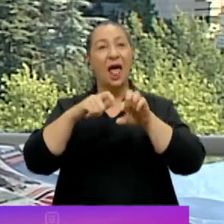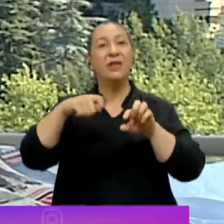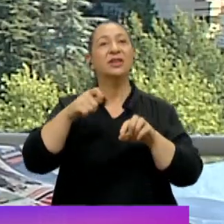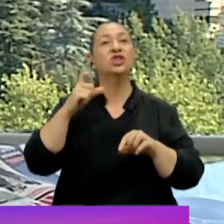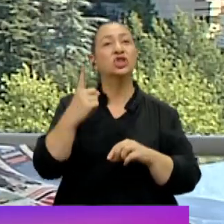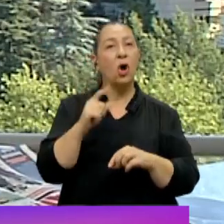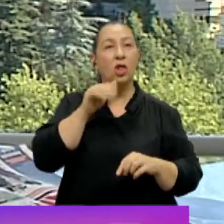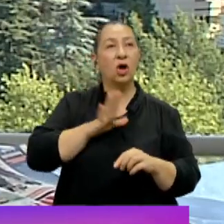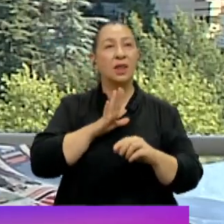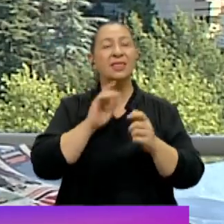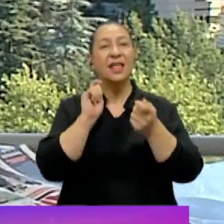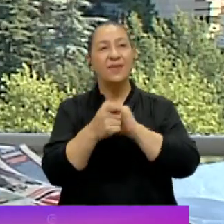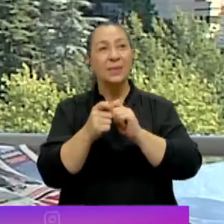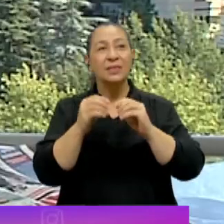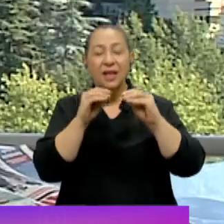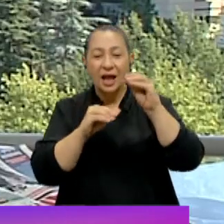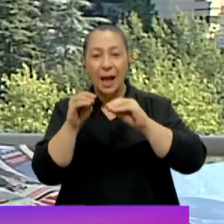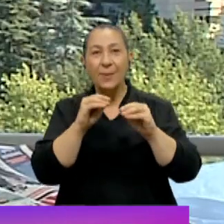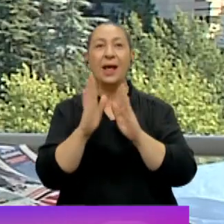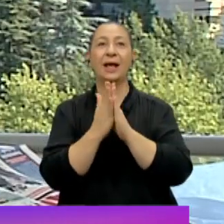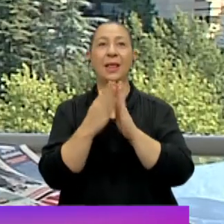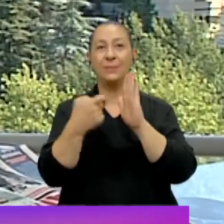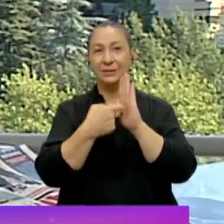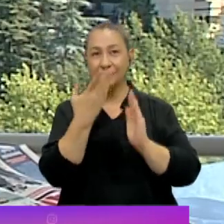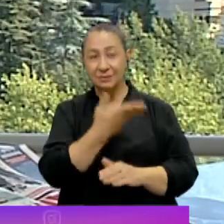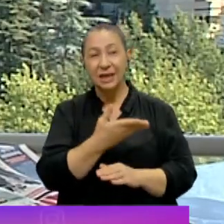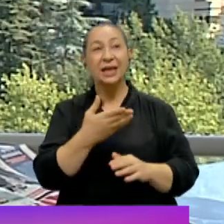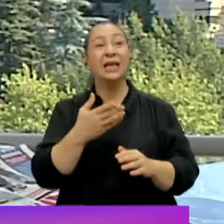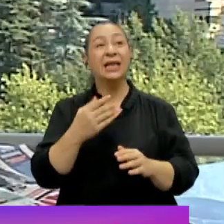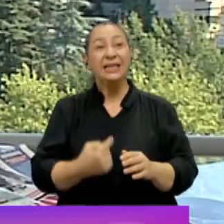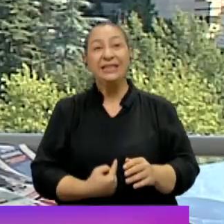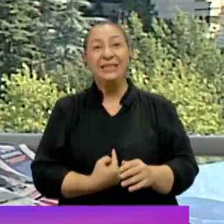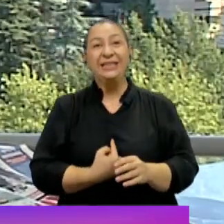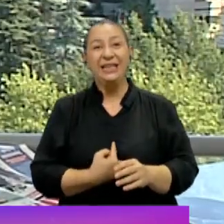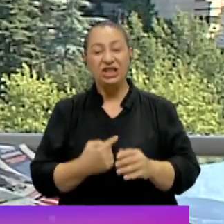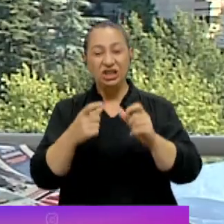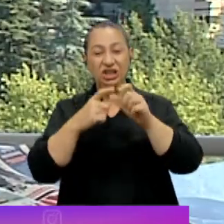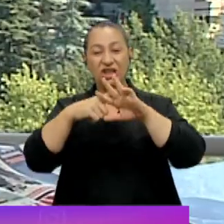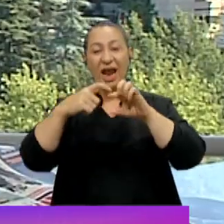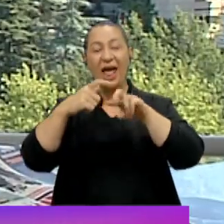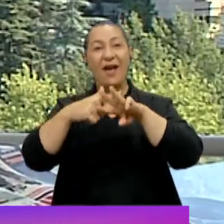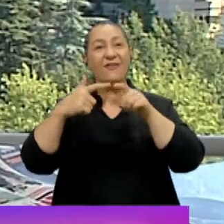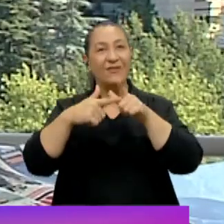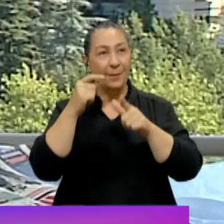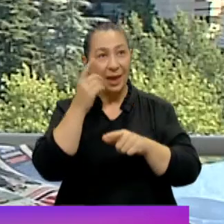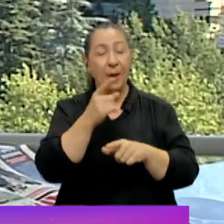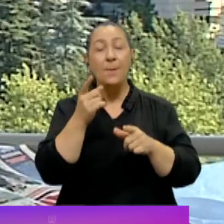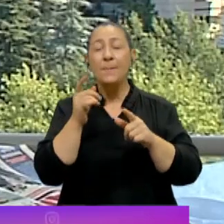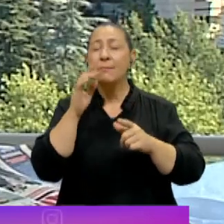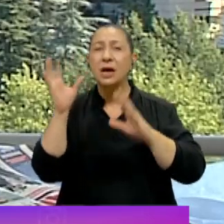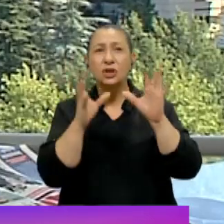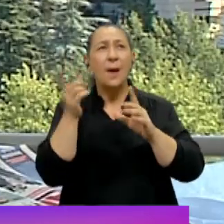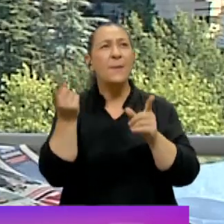Devrimin Denklemleri, gelen kitaplarımız arasında. Histerik, Şeref Düz Yatanlar, Macera Başka